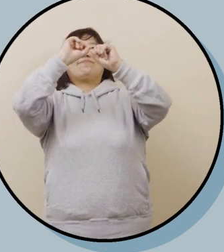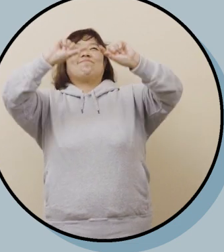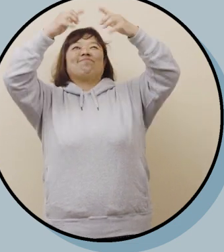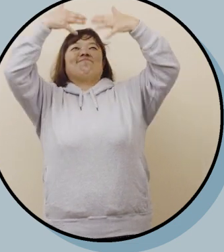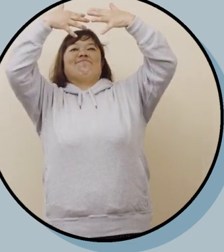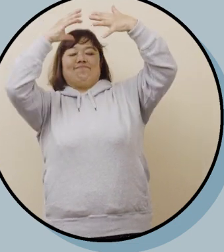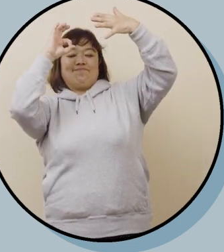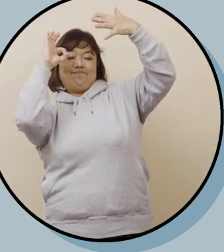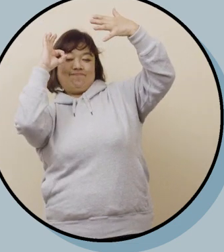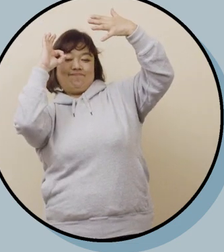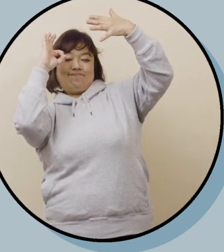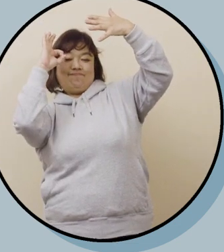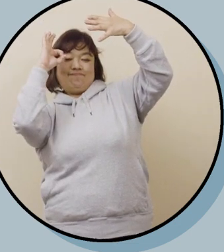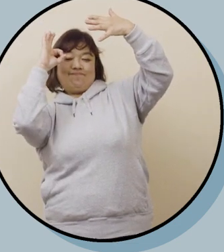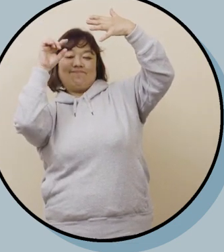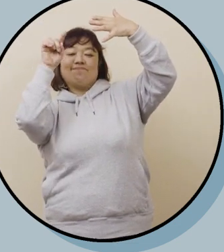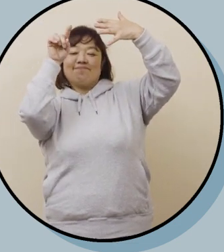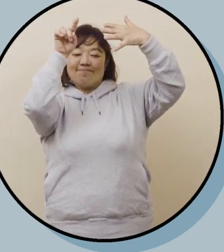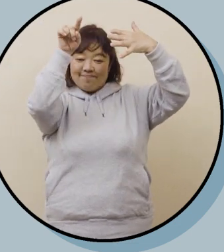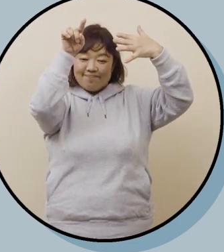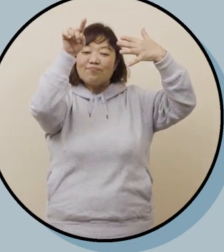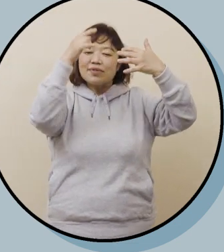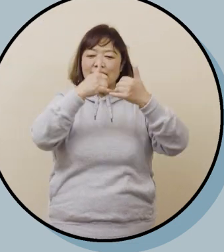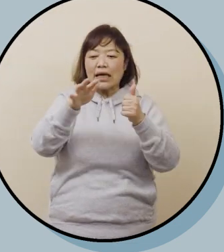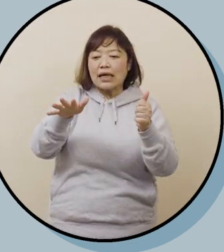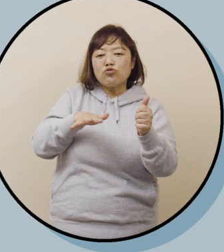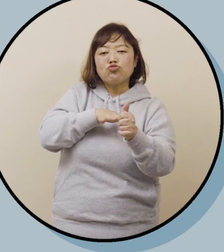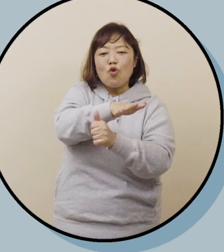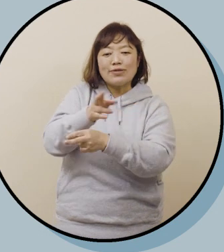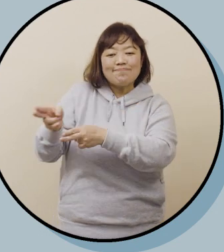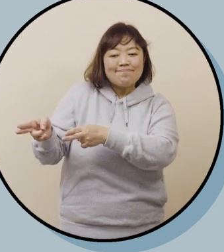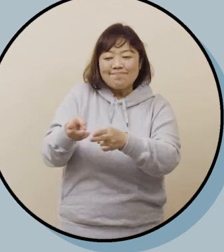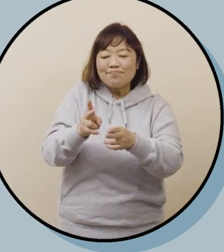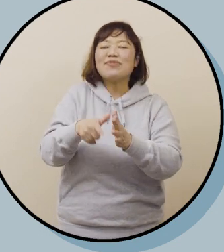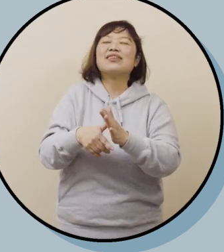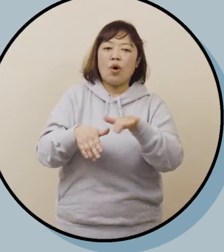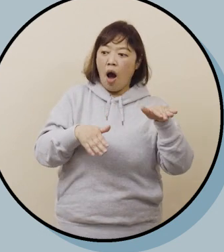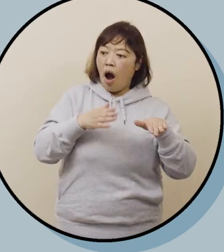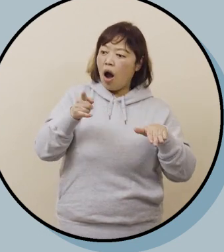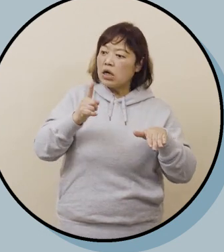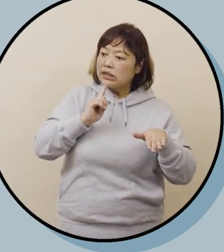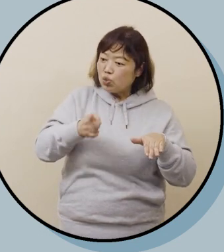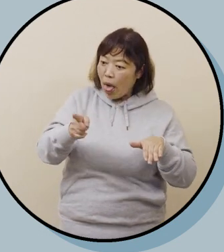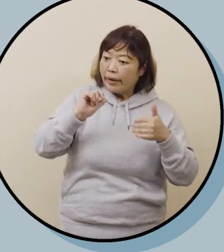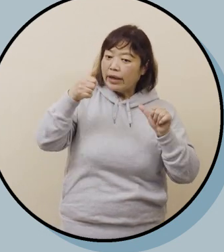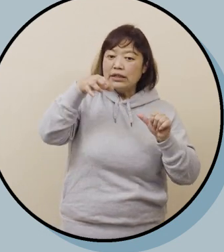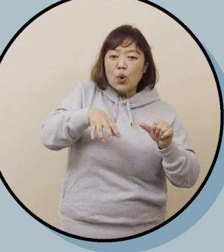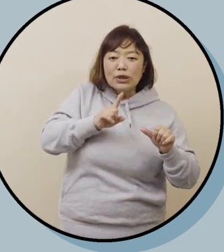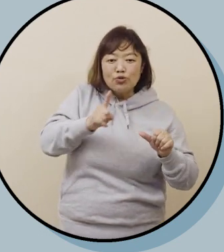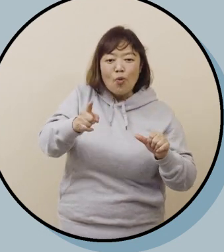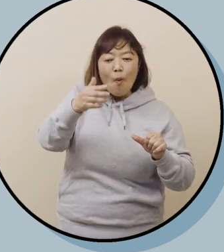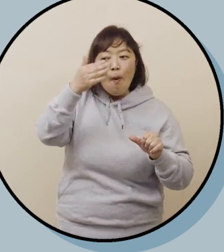一緒に横になって作品を見てみるみたいなある種個人個人に寄り添った環境を用意したとしても